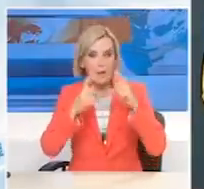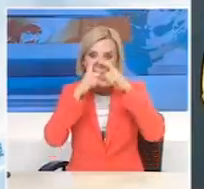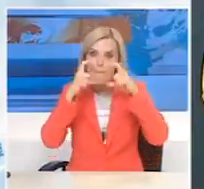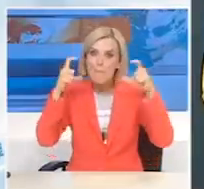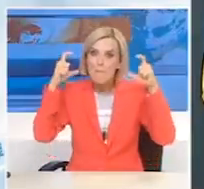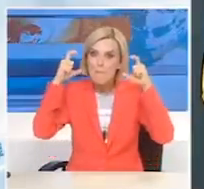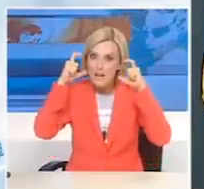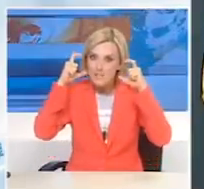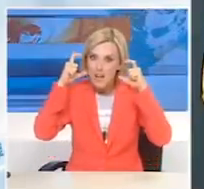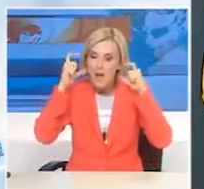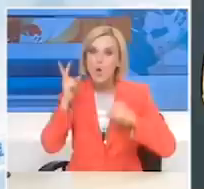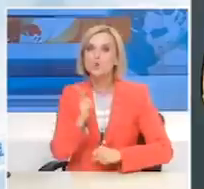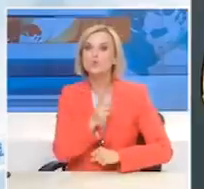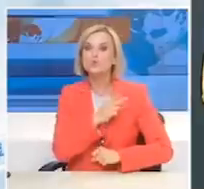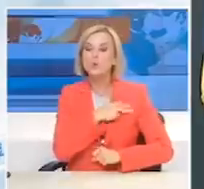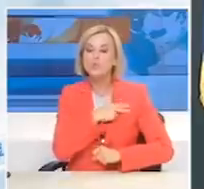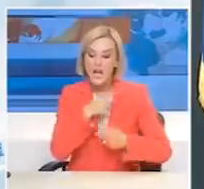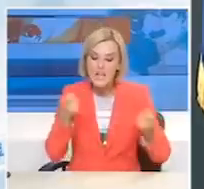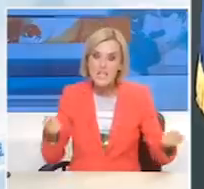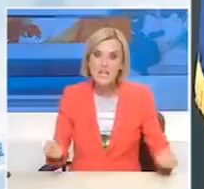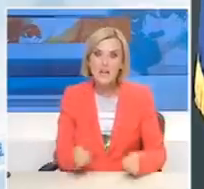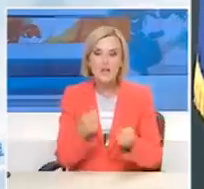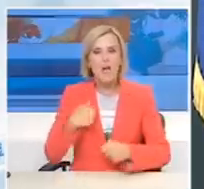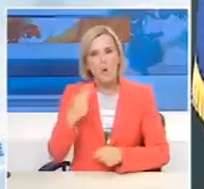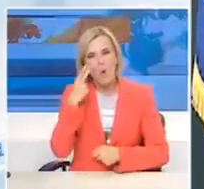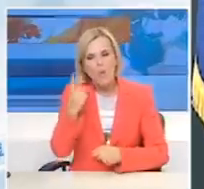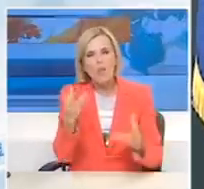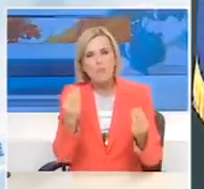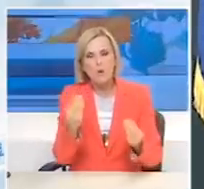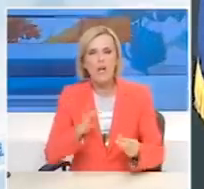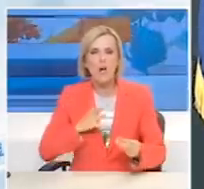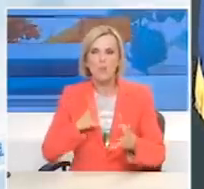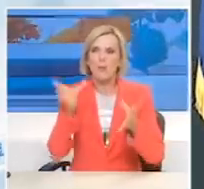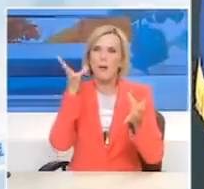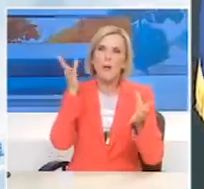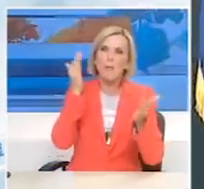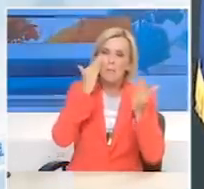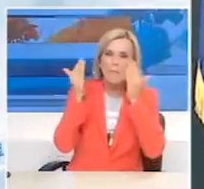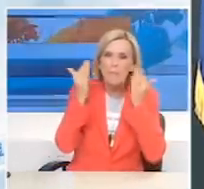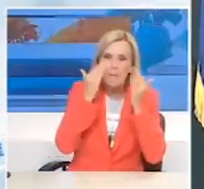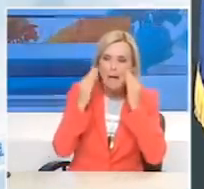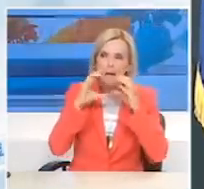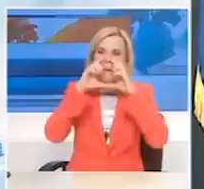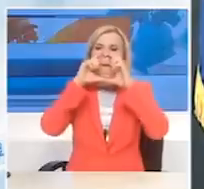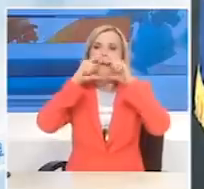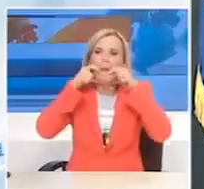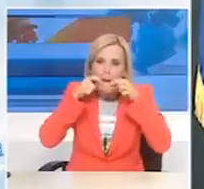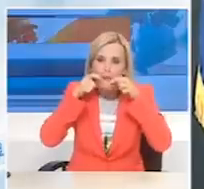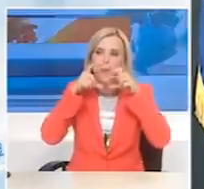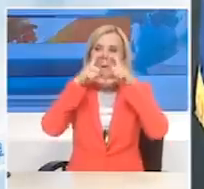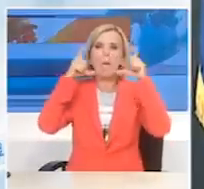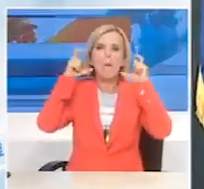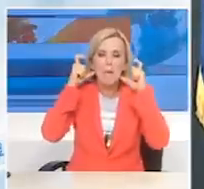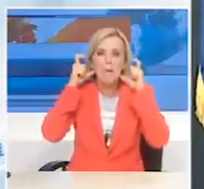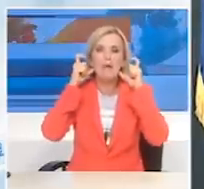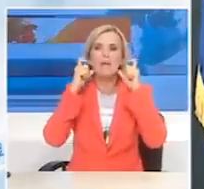τρόπο. Είδα πολλούς ανθρώπους τις τελευταίες μέρες να τη χειρίζονται με λάθος τρόπο. Να είναι η μάσκα κάτω από τη μύτη,